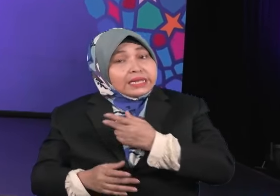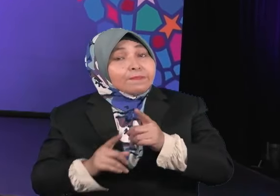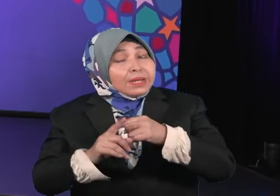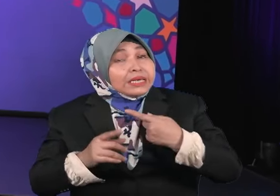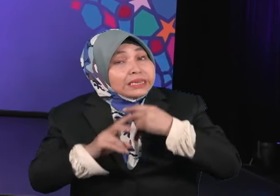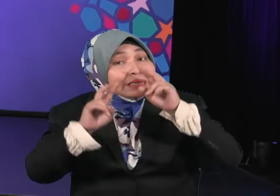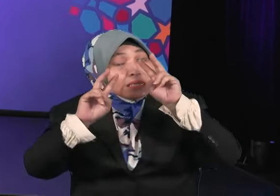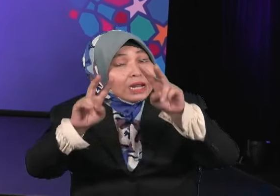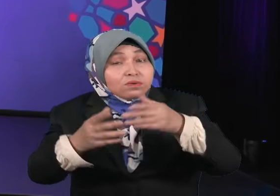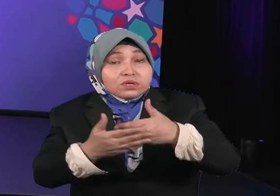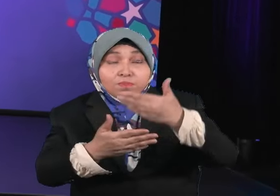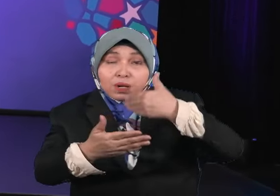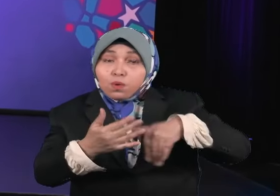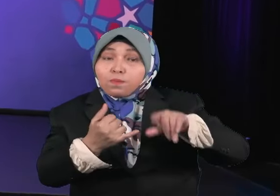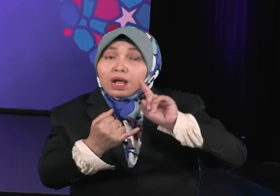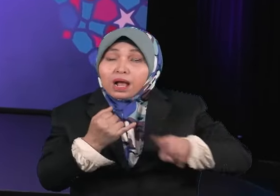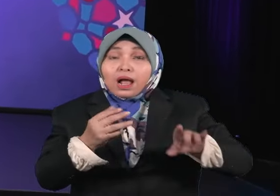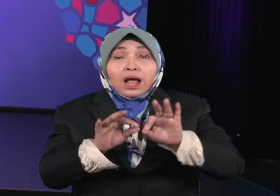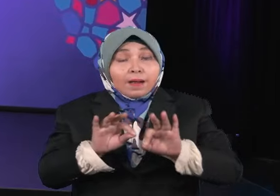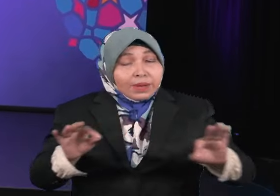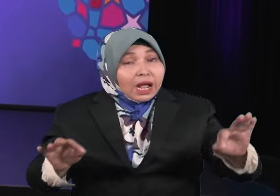melihat sebelum akhir itu, Allah menyatakan